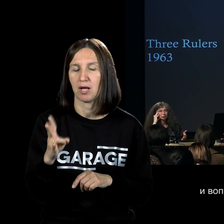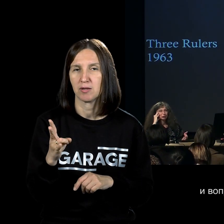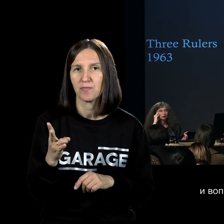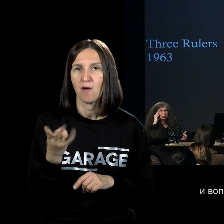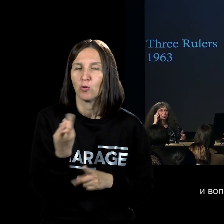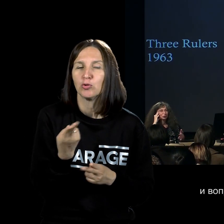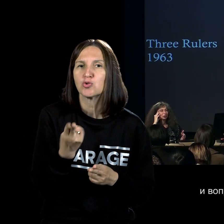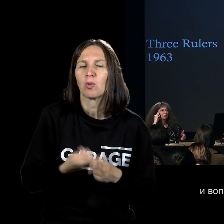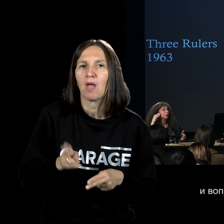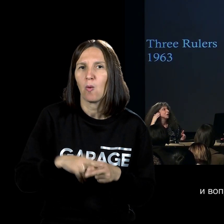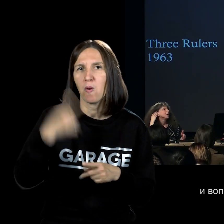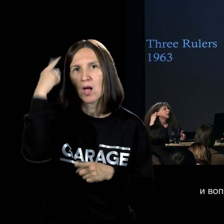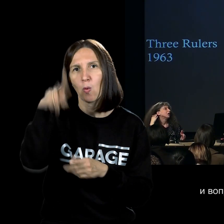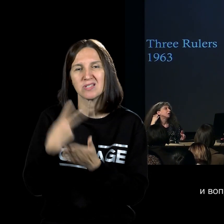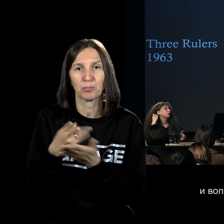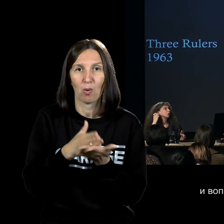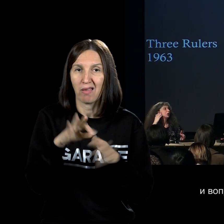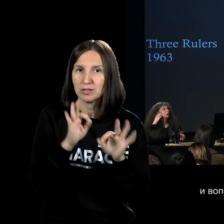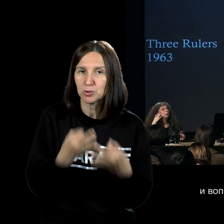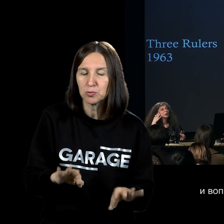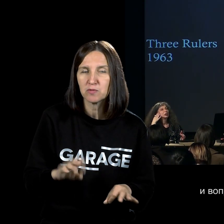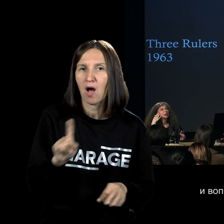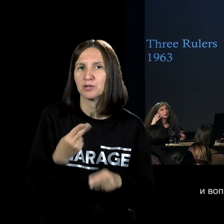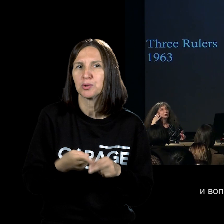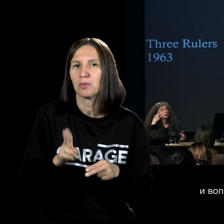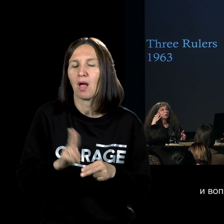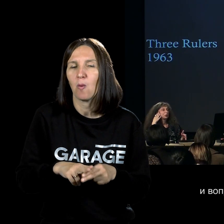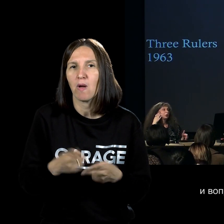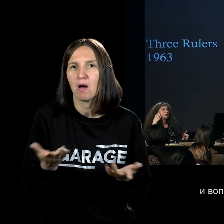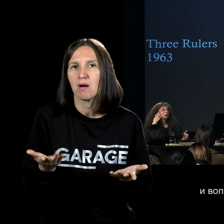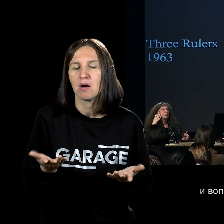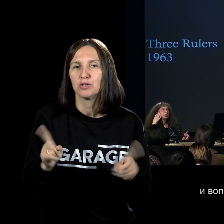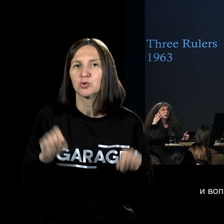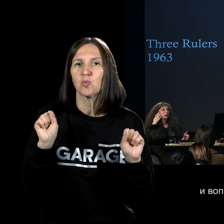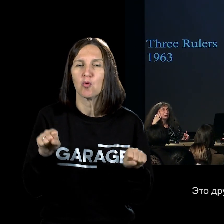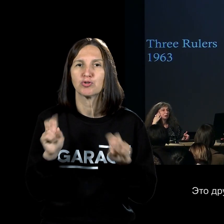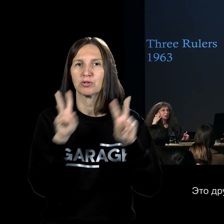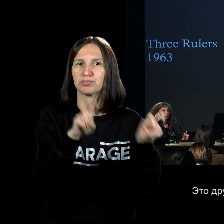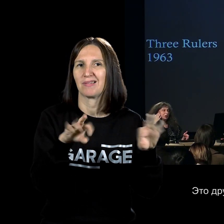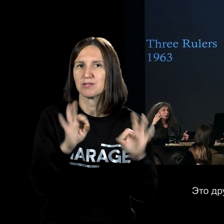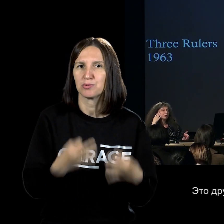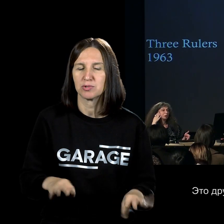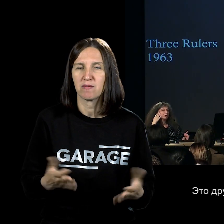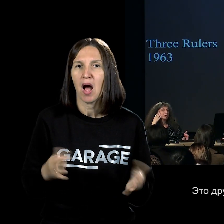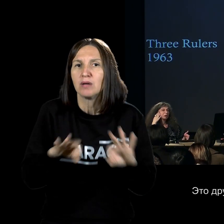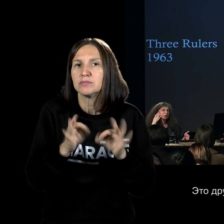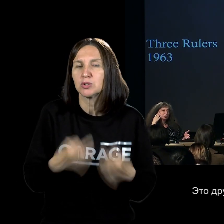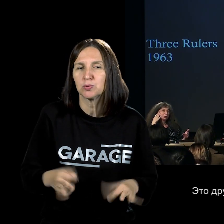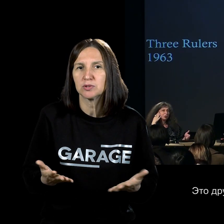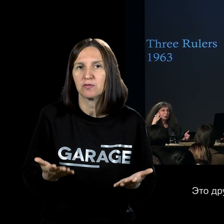такое концептуальное искусство, что такое вопрос о том, что может являться искусством, каким может